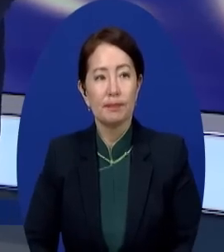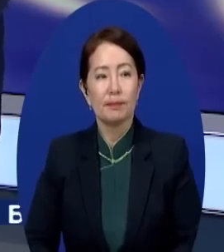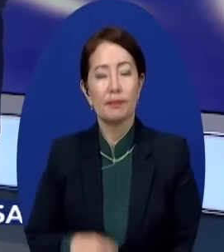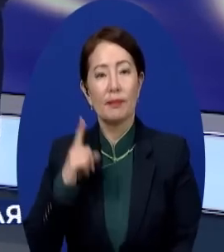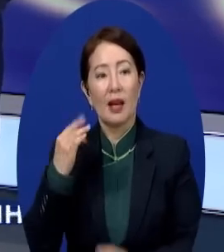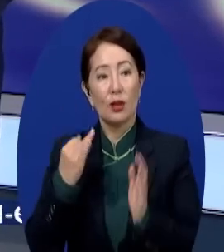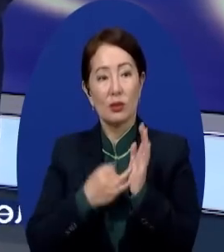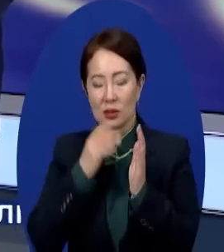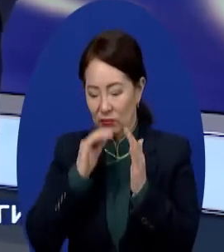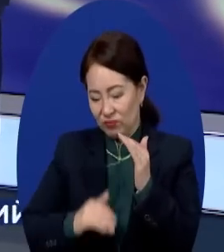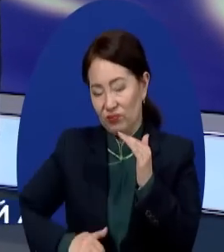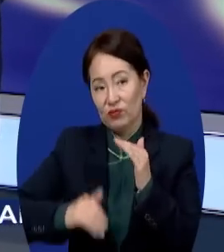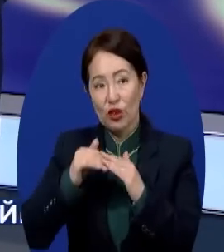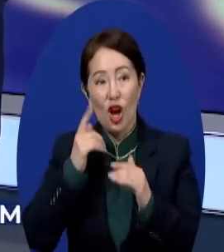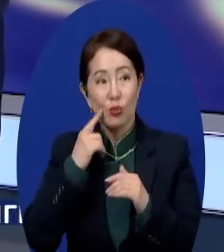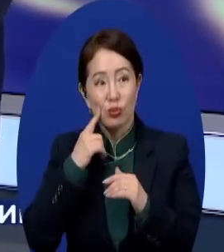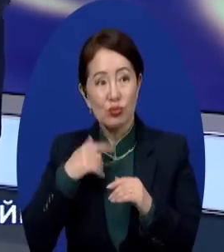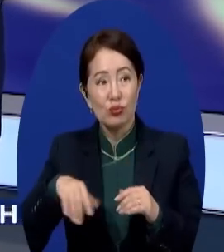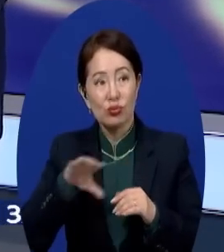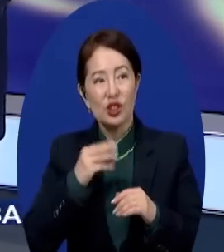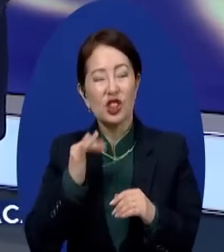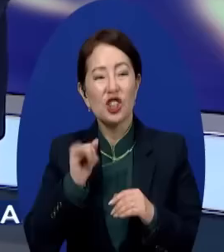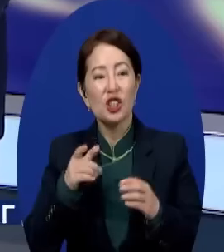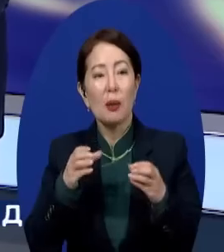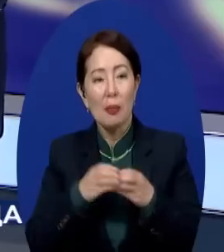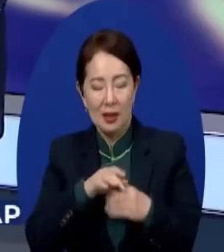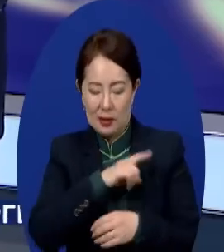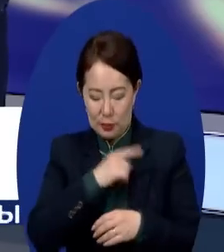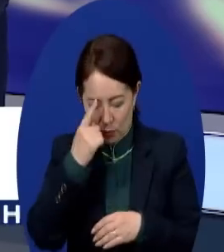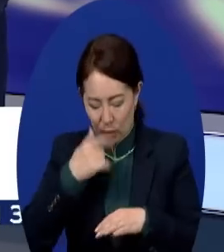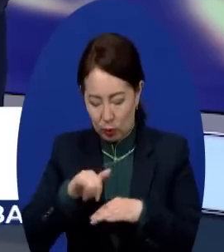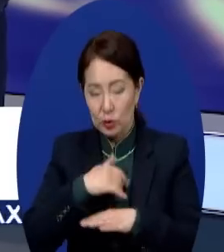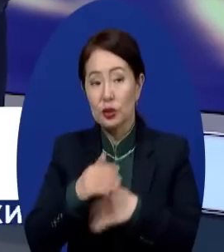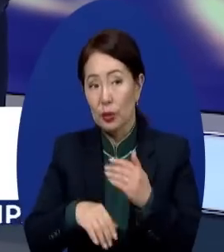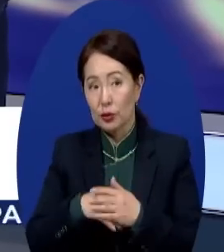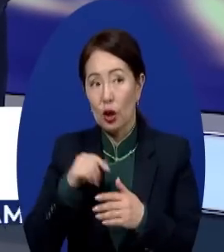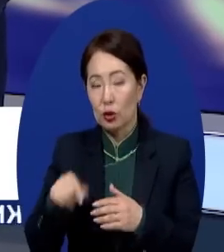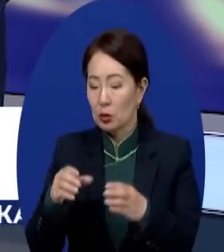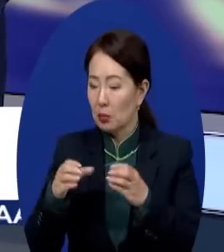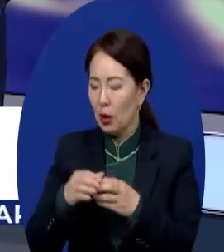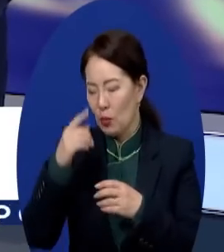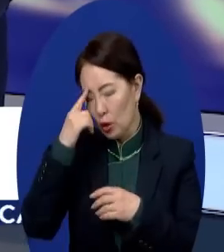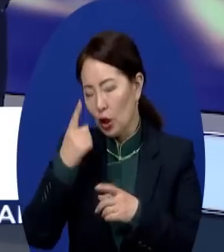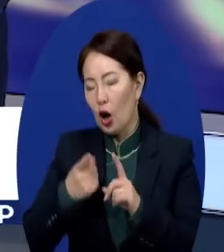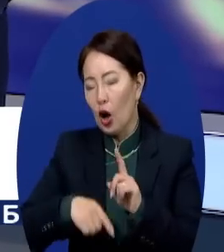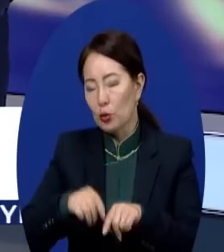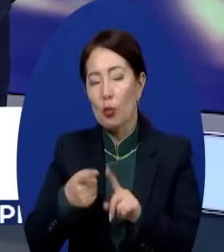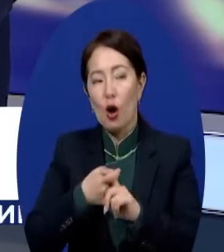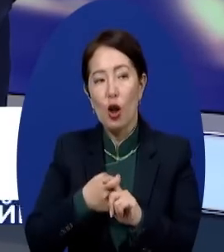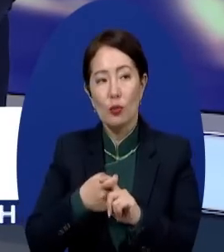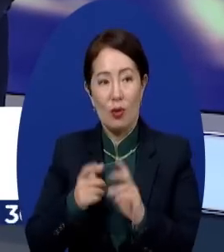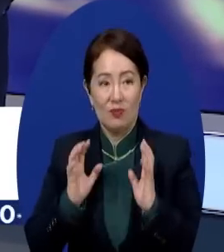17 хүртэлх насны охитын шиг шоугийн тэмцээн Монгол улсад болж байна. Өнөөдөр багууд Монголын хөлбөмбөгийн холбооны цэнгэлд